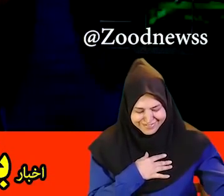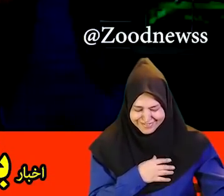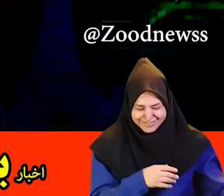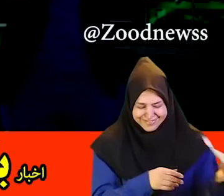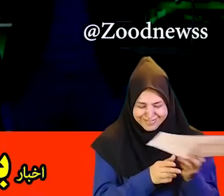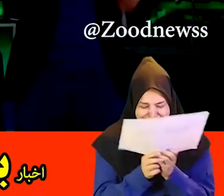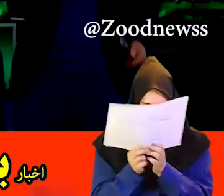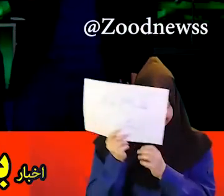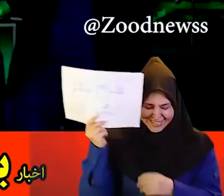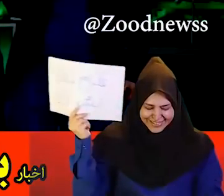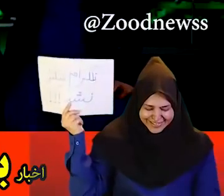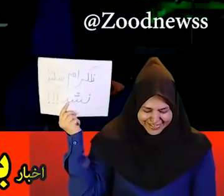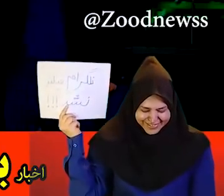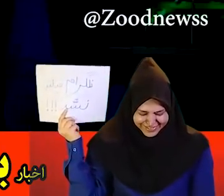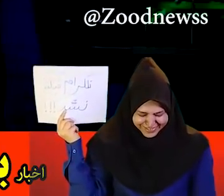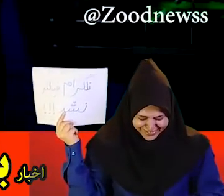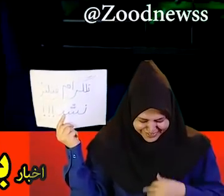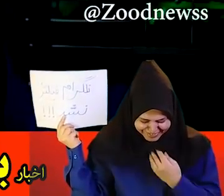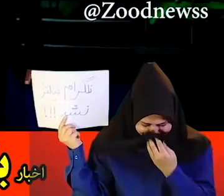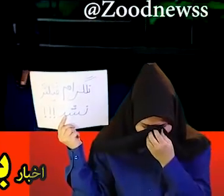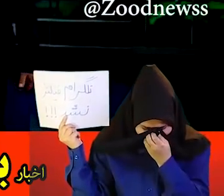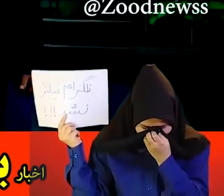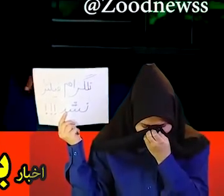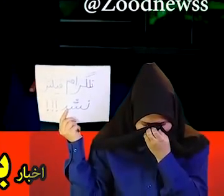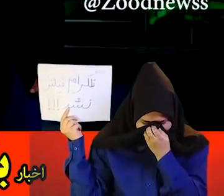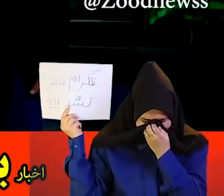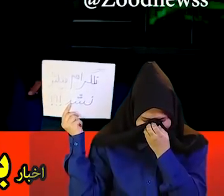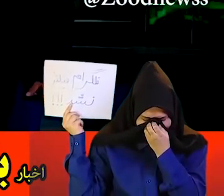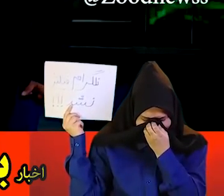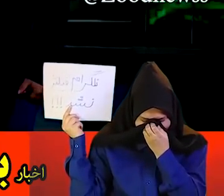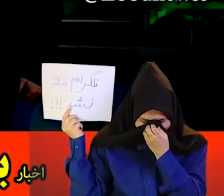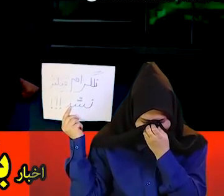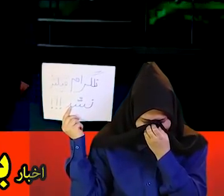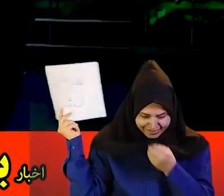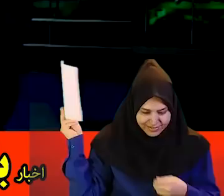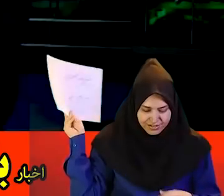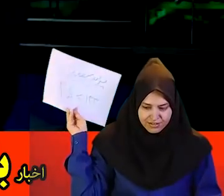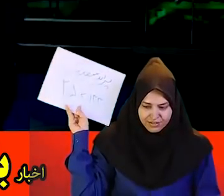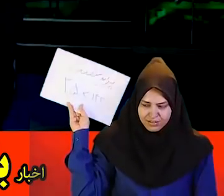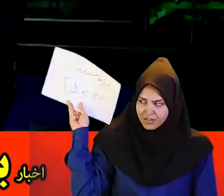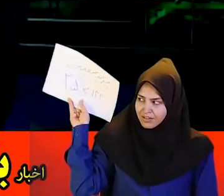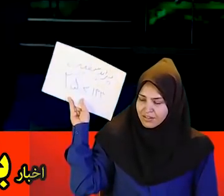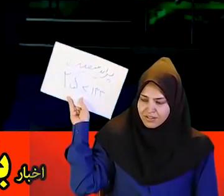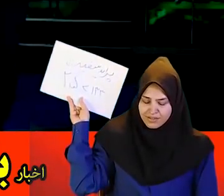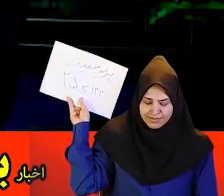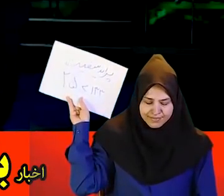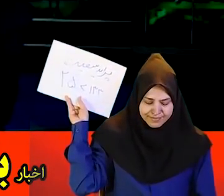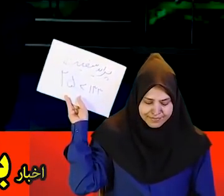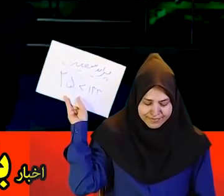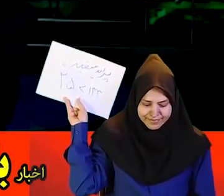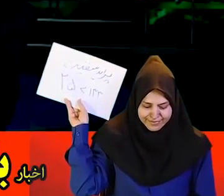سوپر گروپا منو ببخشن، جونم به این پستای آماده پراید 25 دلش